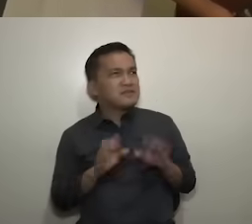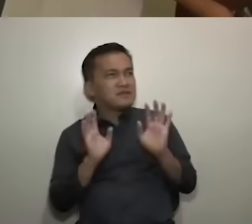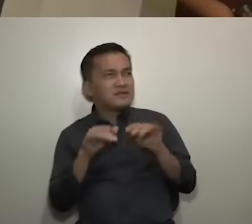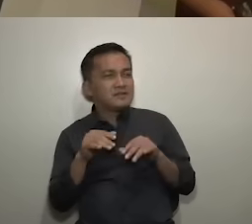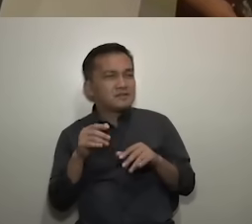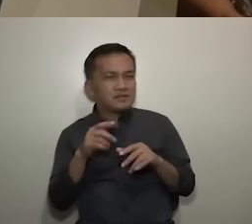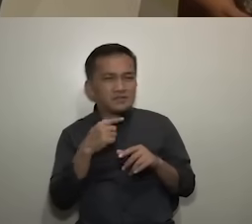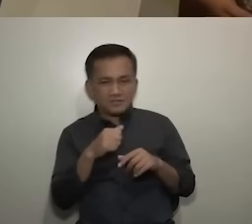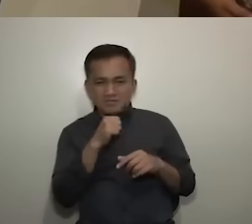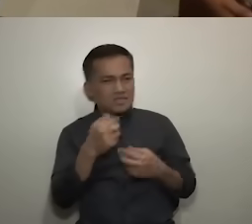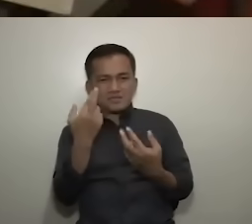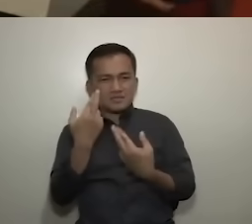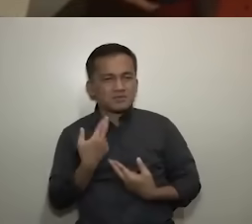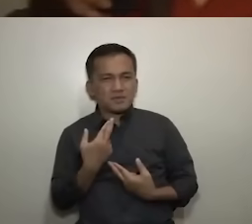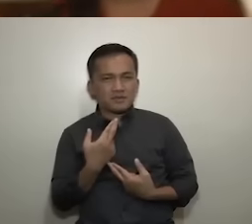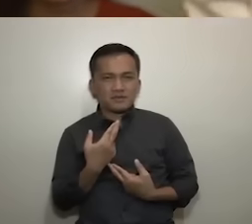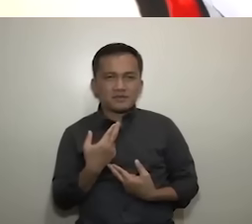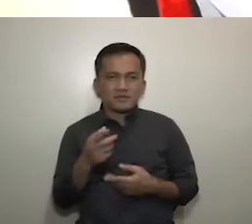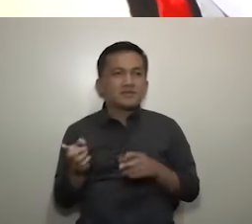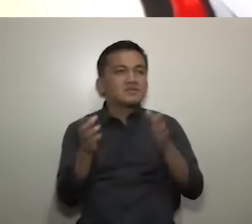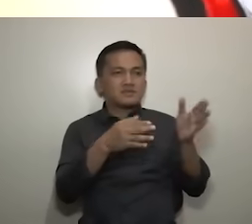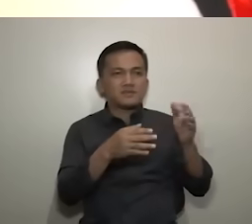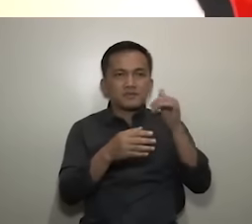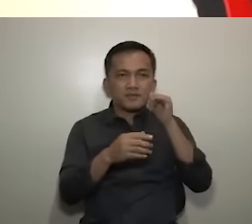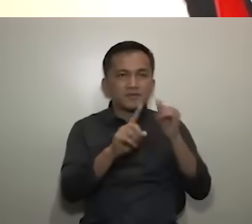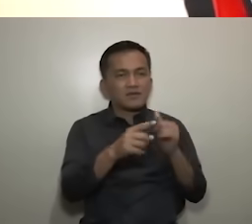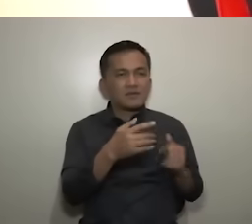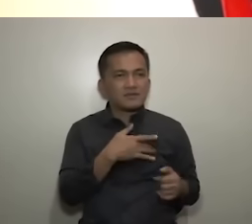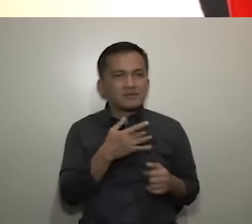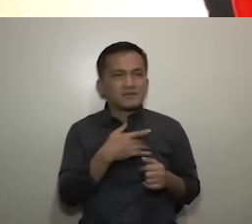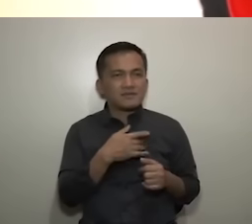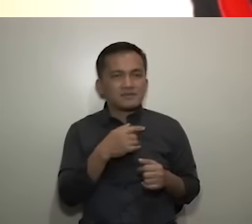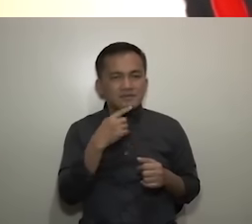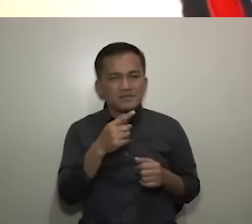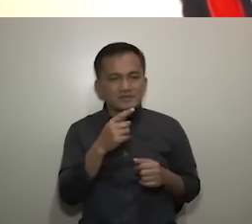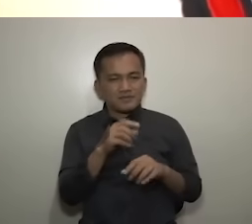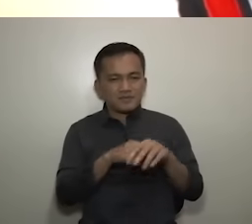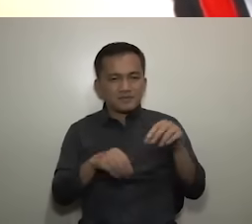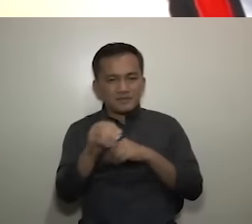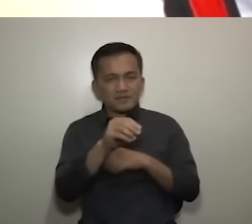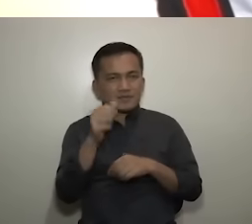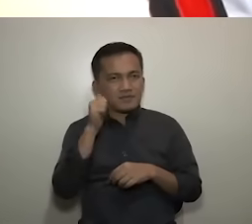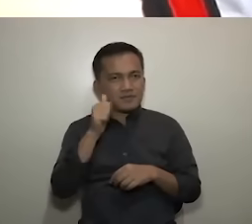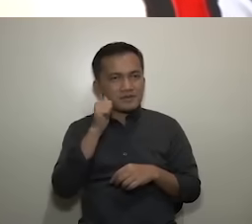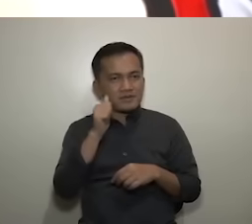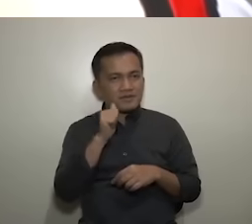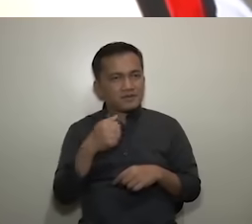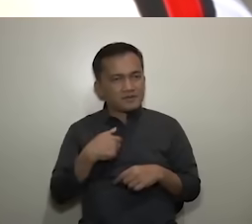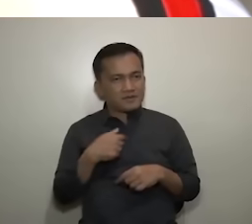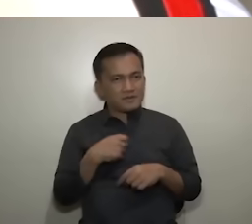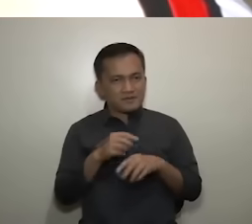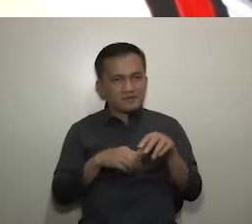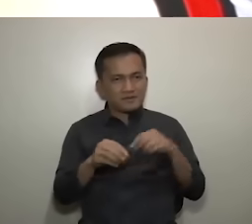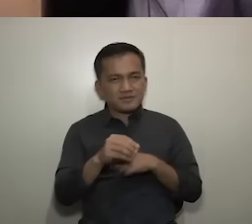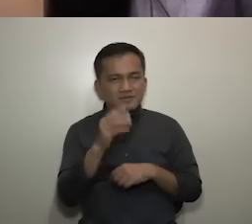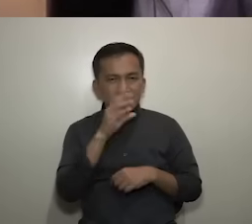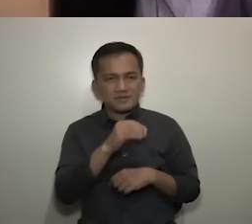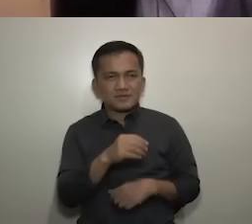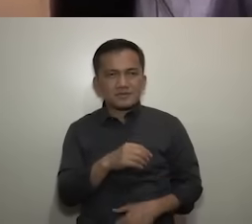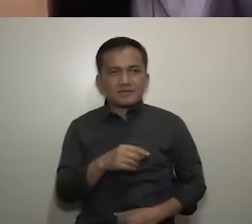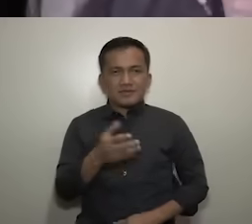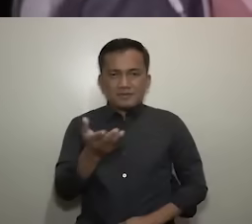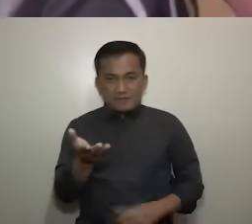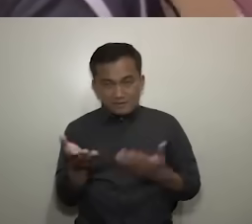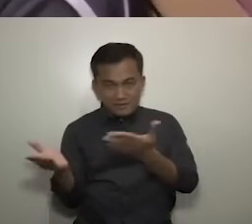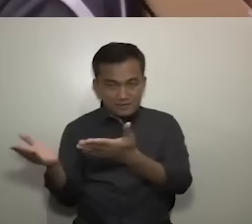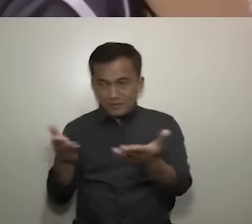niya na po ako nirespeto, sir. Ito pa isa. Ano maramdaman mo? Parang tinataya niya po yung pagkababae ko, sir. Pambabastos kumaga. Ayan,